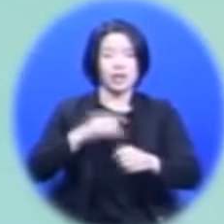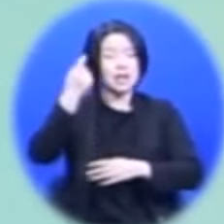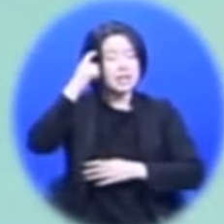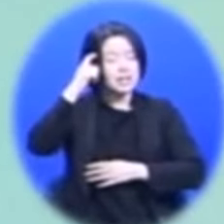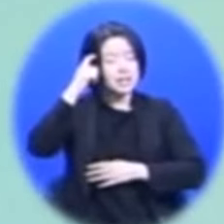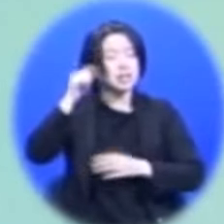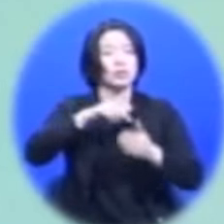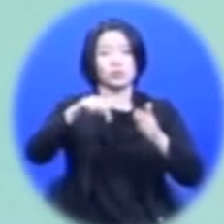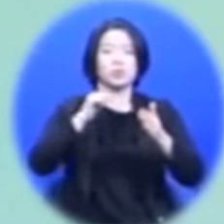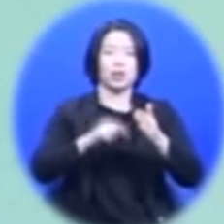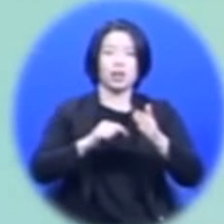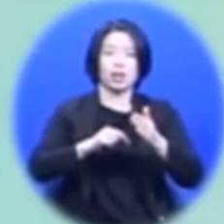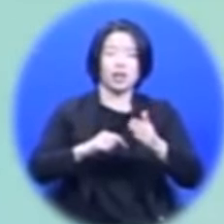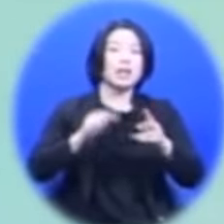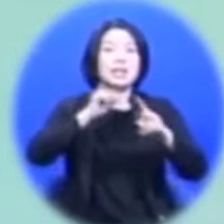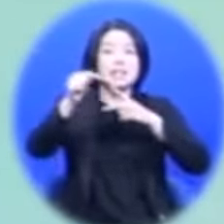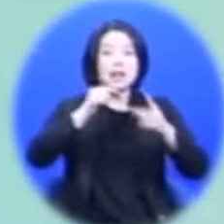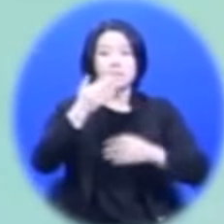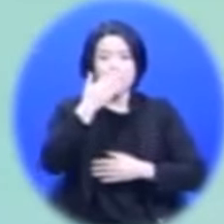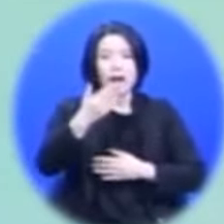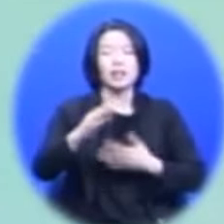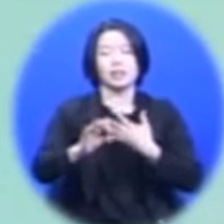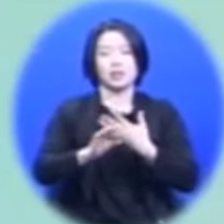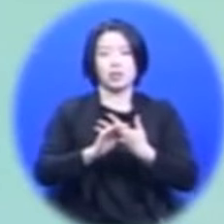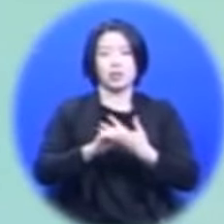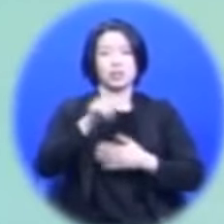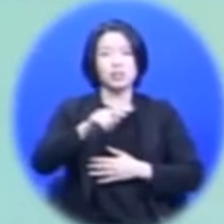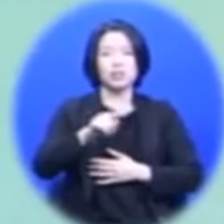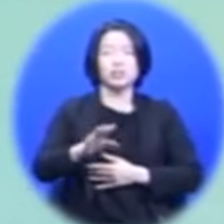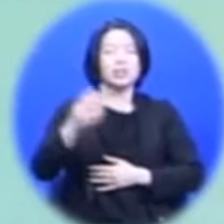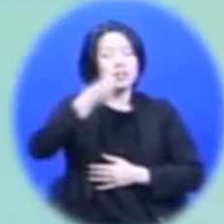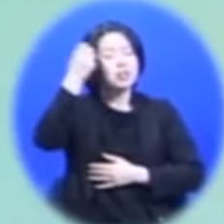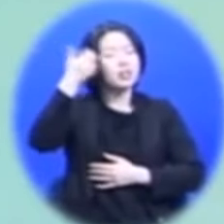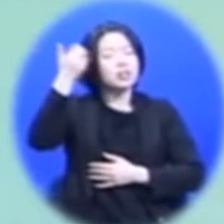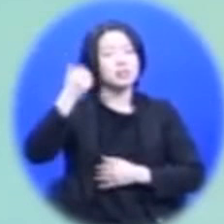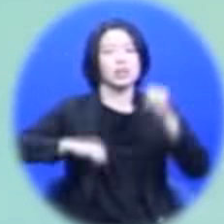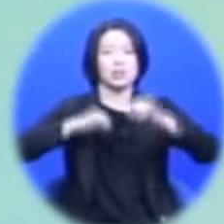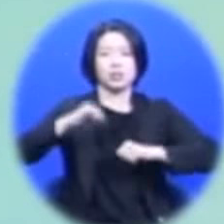속에 알아들어진다면 그건 성령님의 역사입니다.